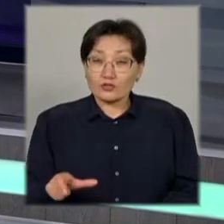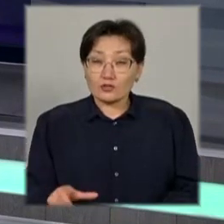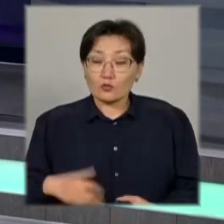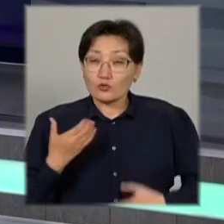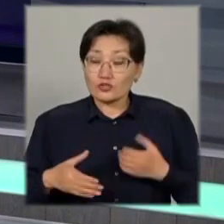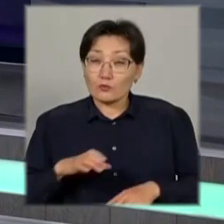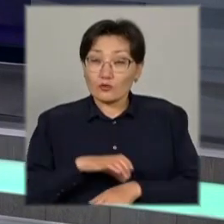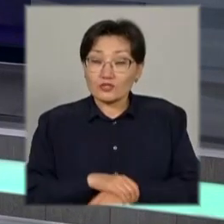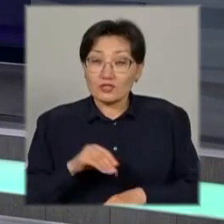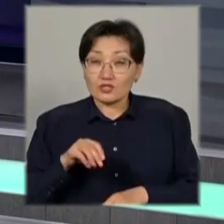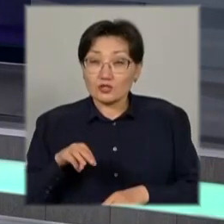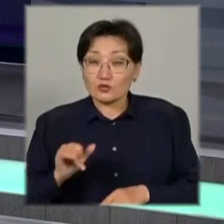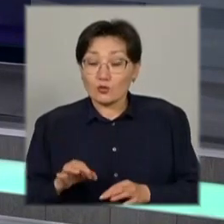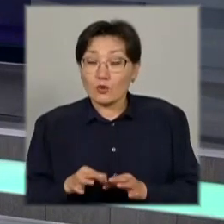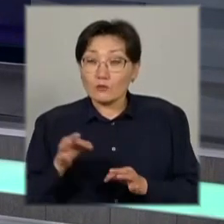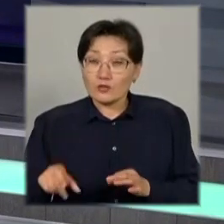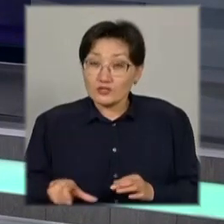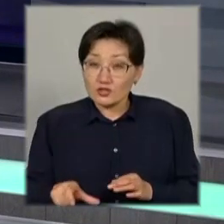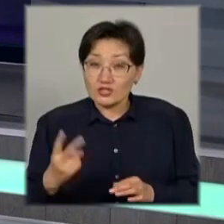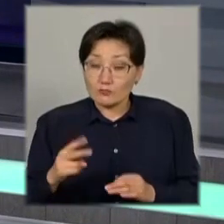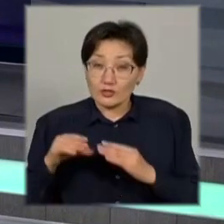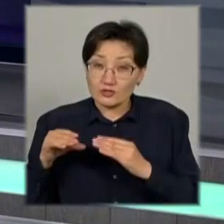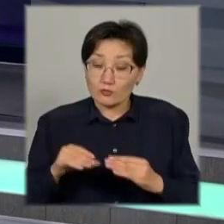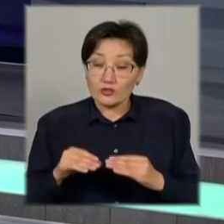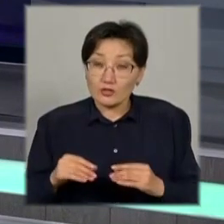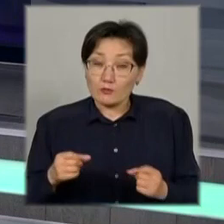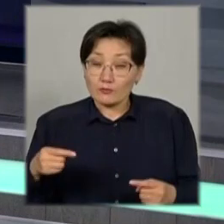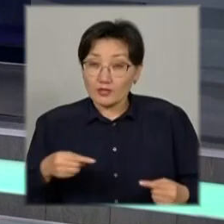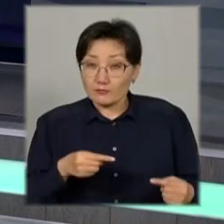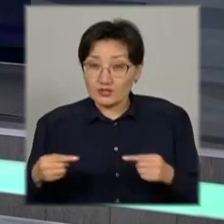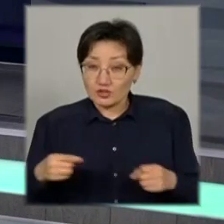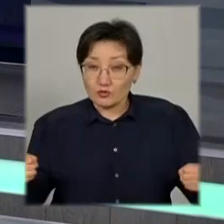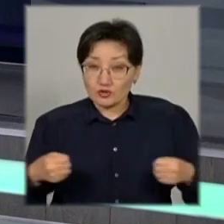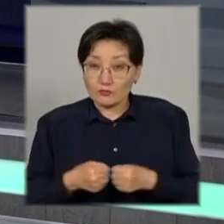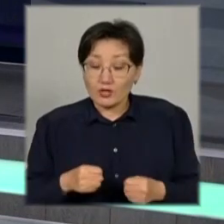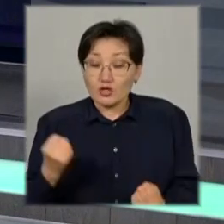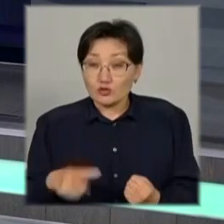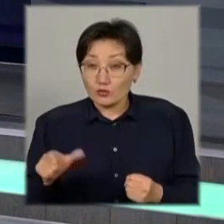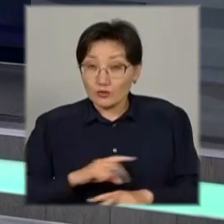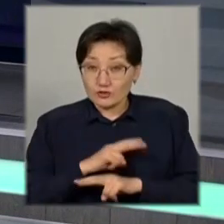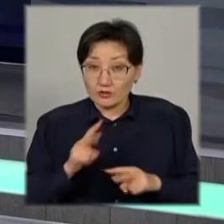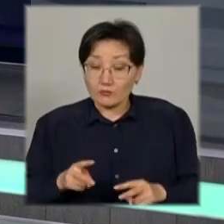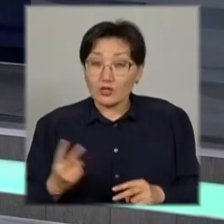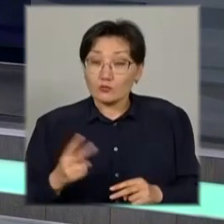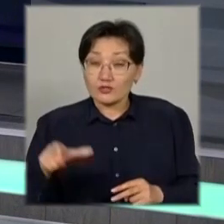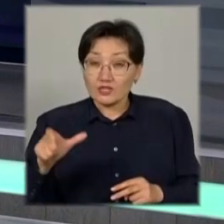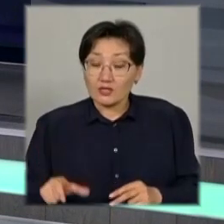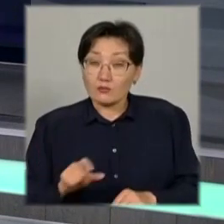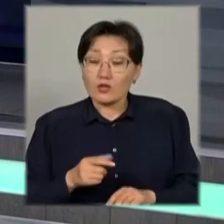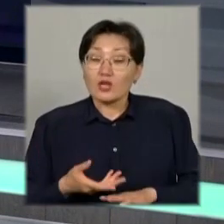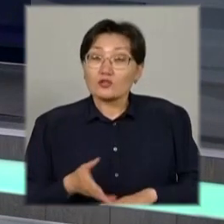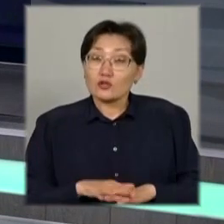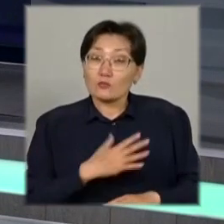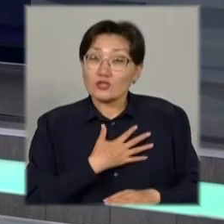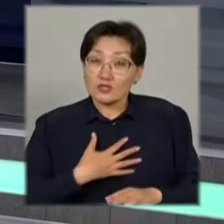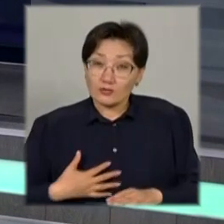Жол үстіндегі сұмдық жайт. Жетісу облысындағы авто жолда екі көлік бетпе-бет соғылып, жүргізуші мерт болды. Одан бөлек қос